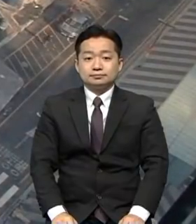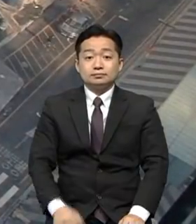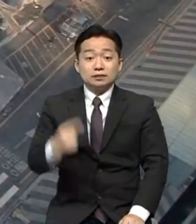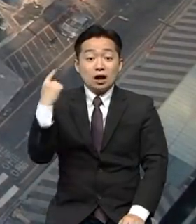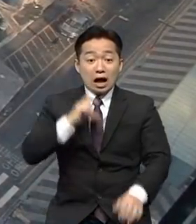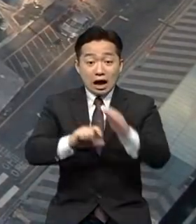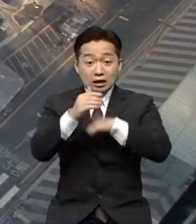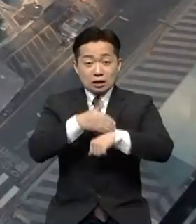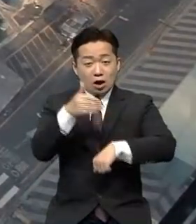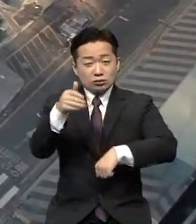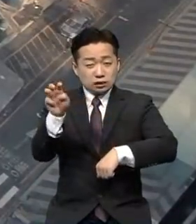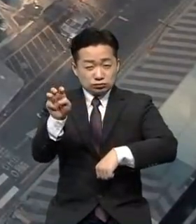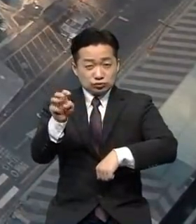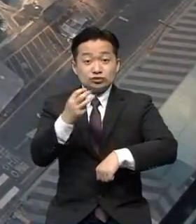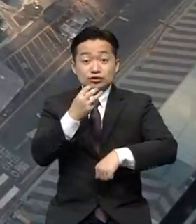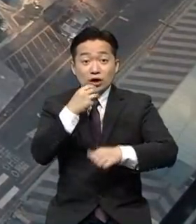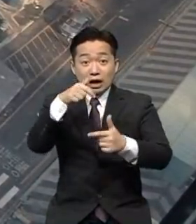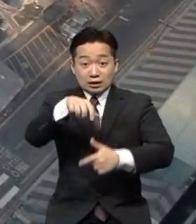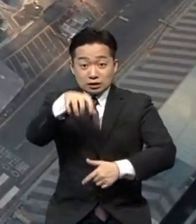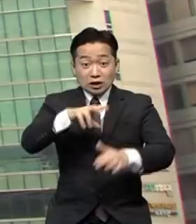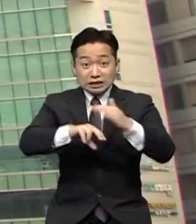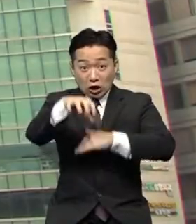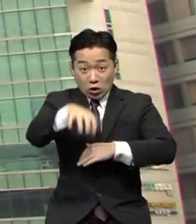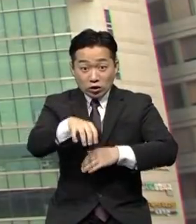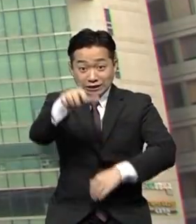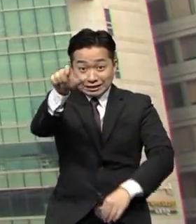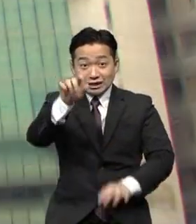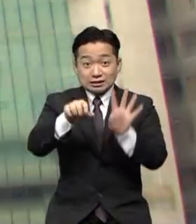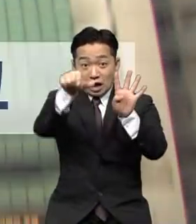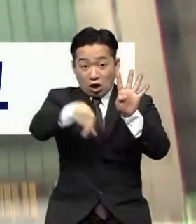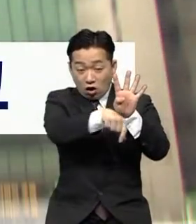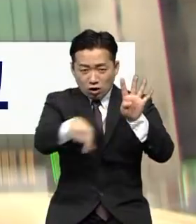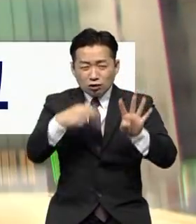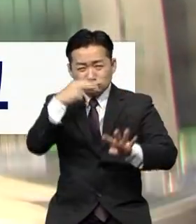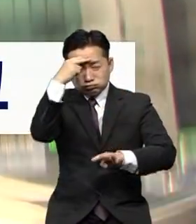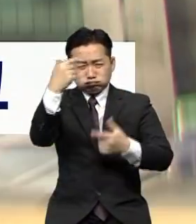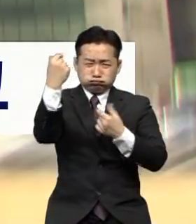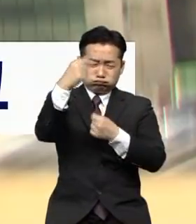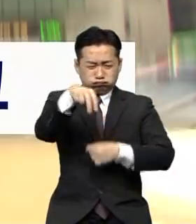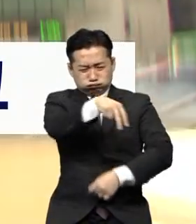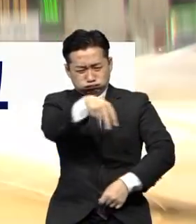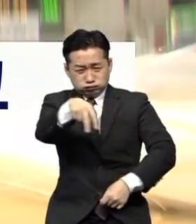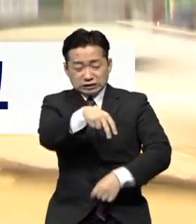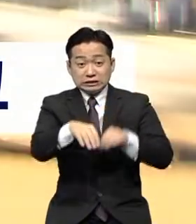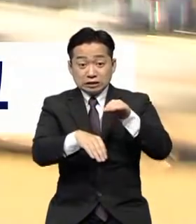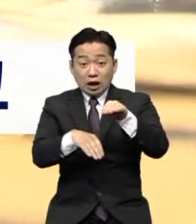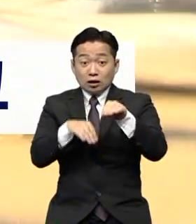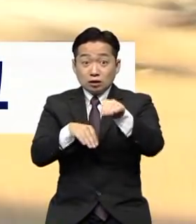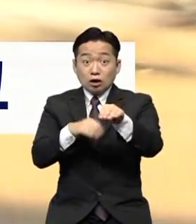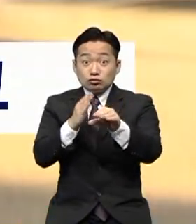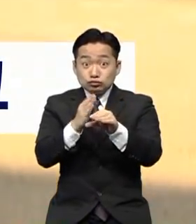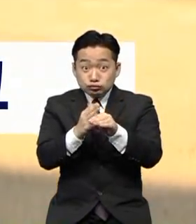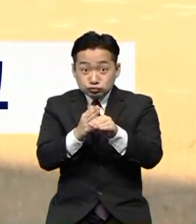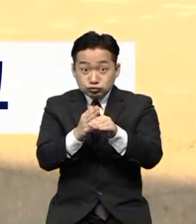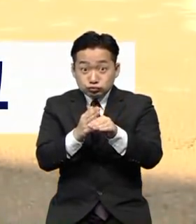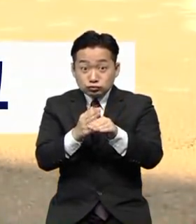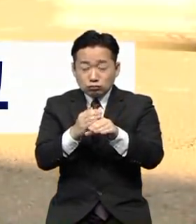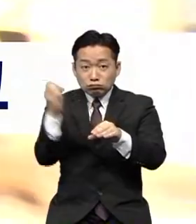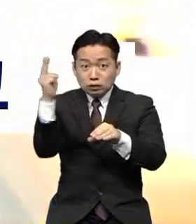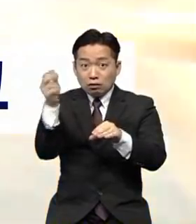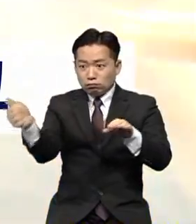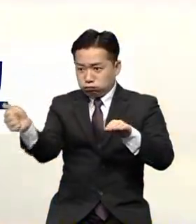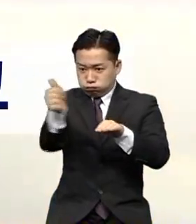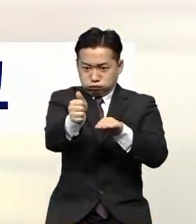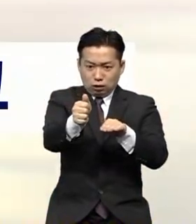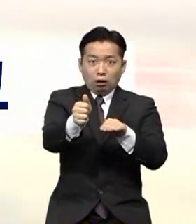어제 오전 9시 반쯤 서울 강남역 사거리. 술에 취한 것 같은 한 남성이 차량들이 주행하고 있는 차도에서 행패를